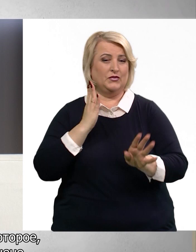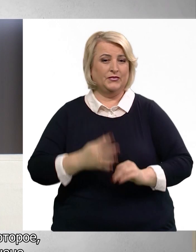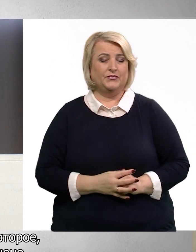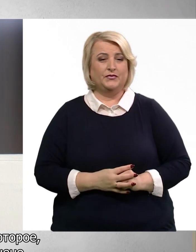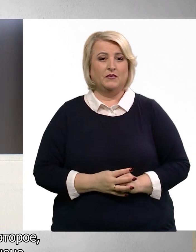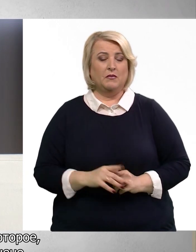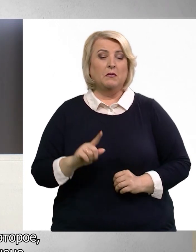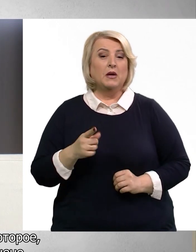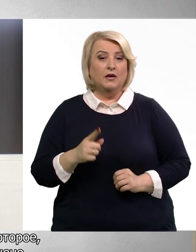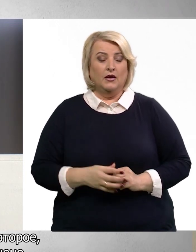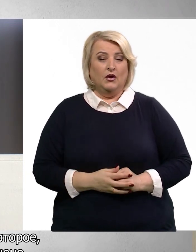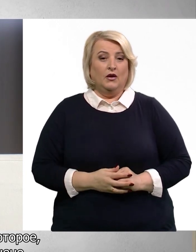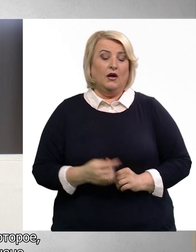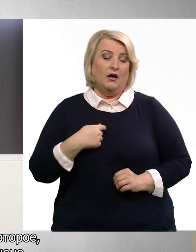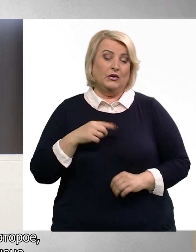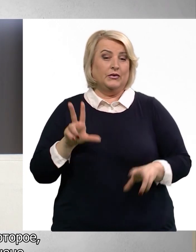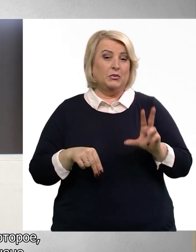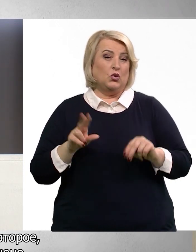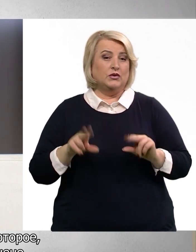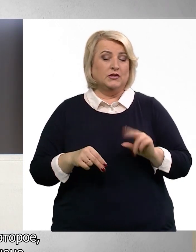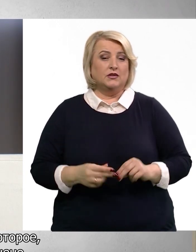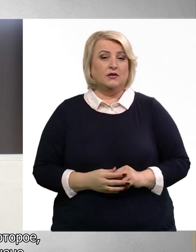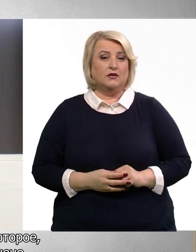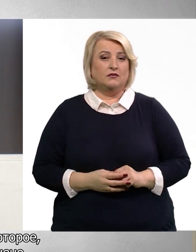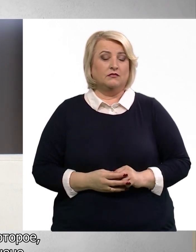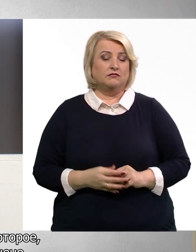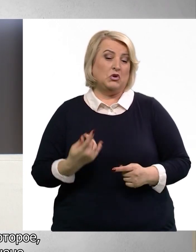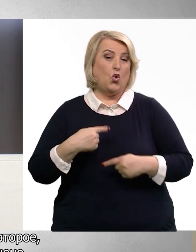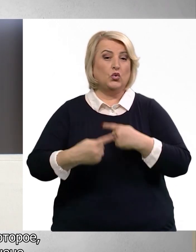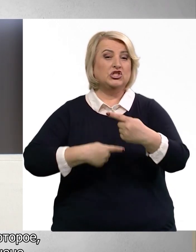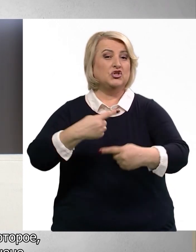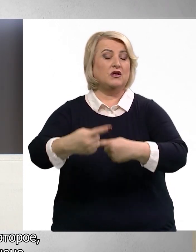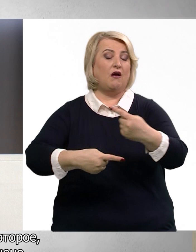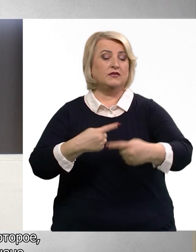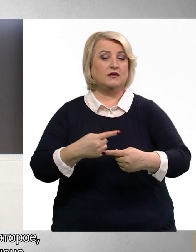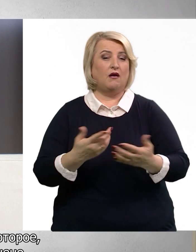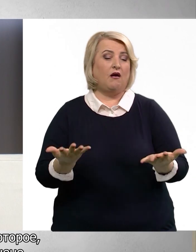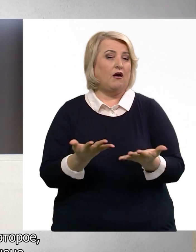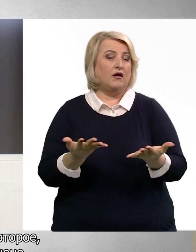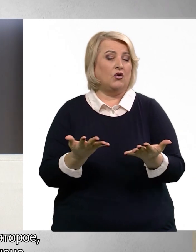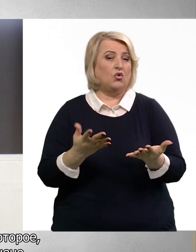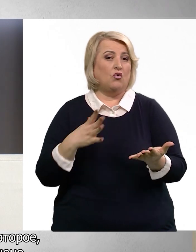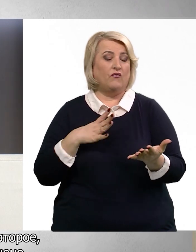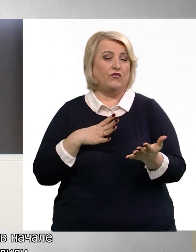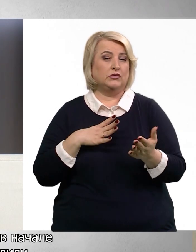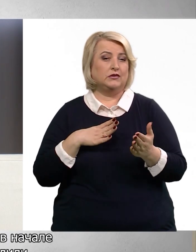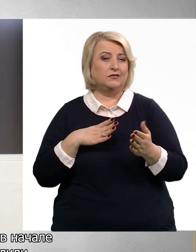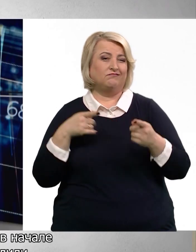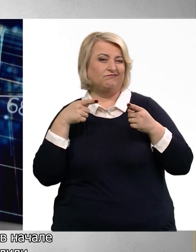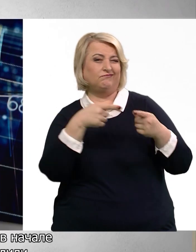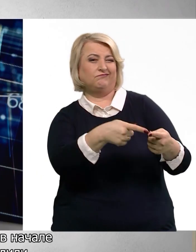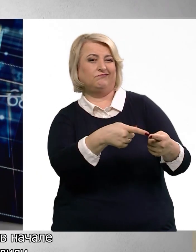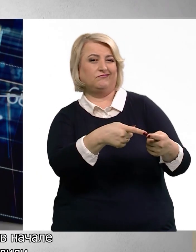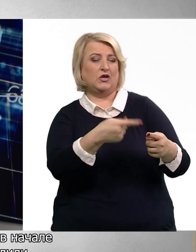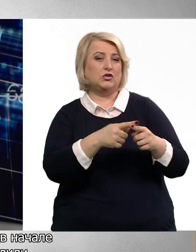că eu mă consider o generație care cumva am fost marginalizați și am ratat